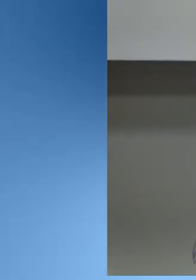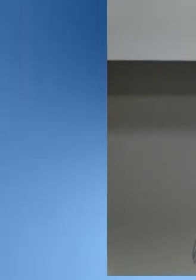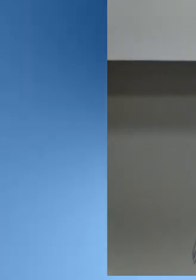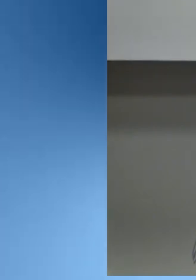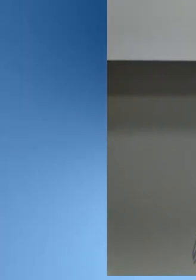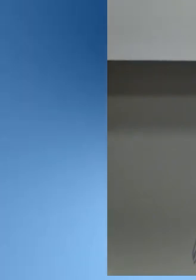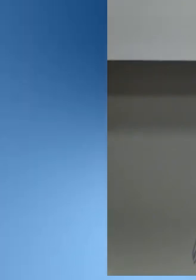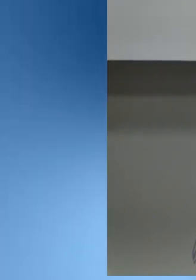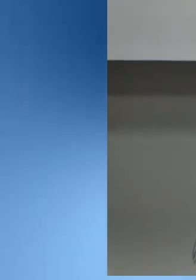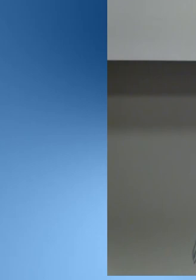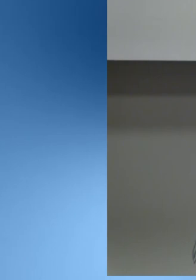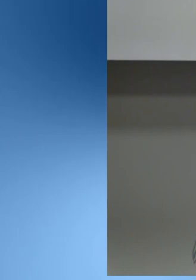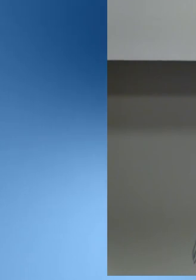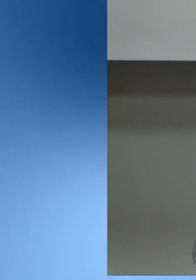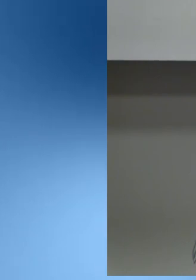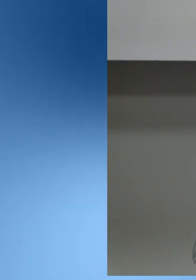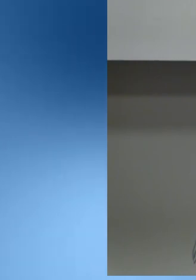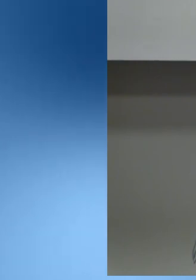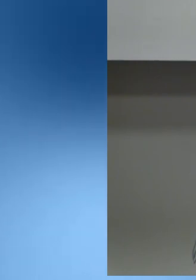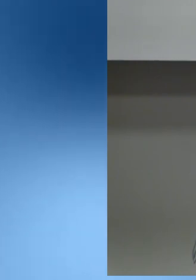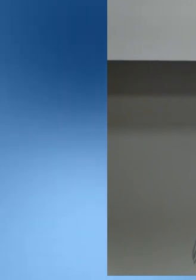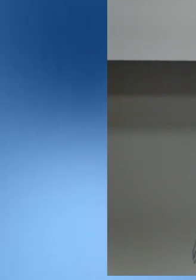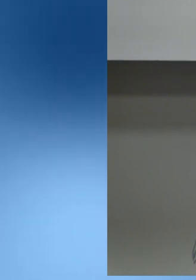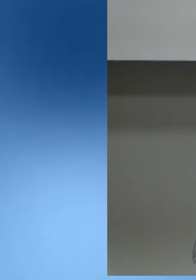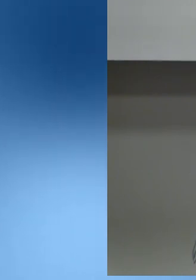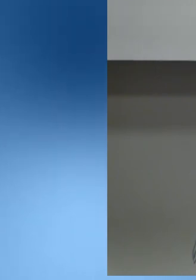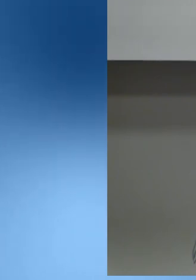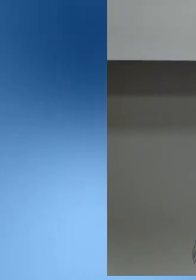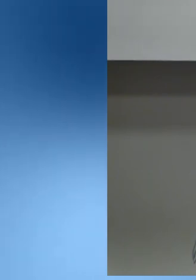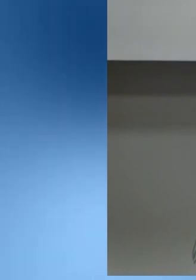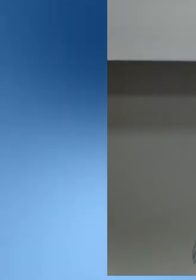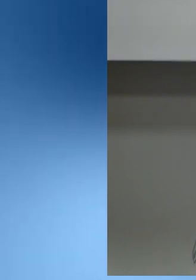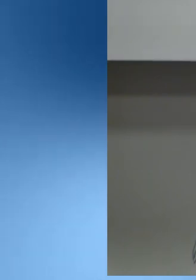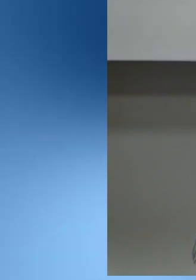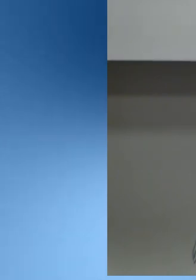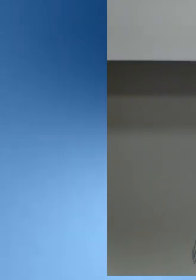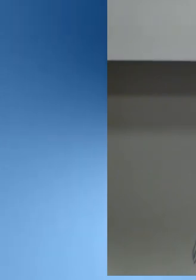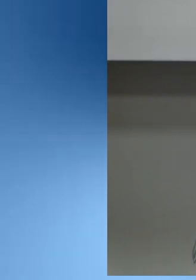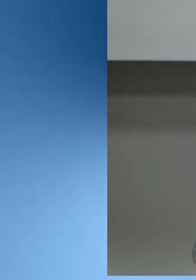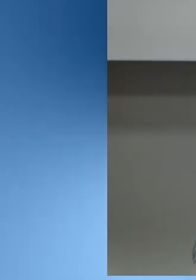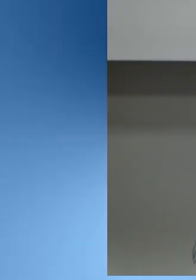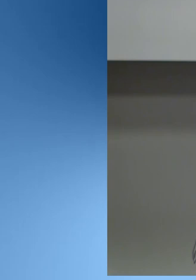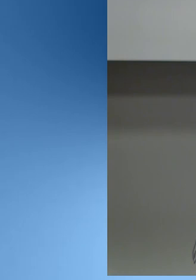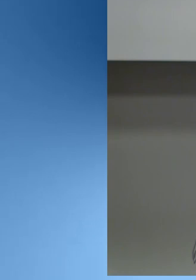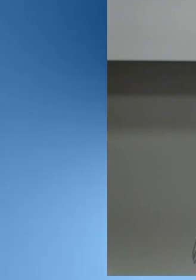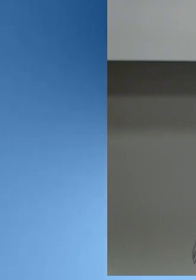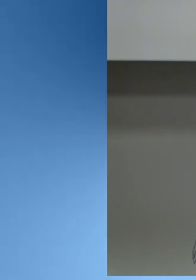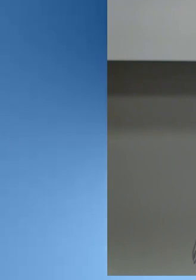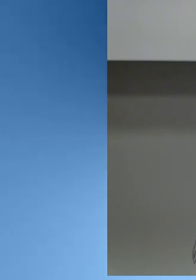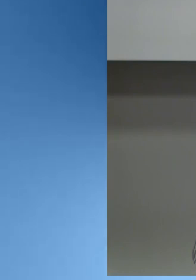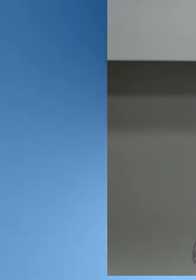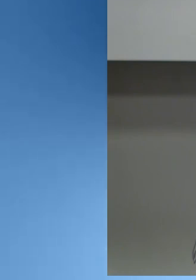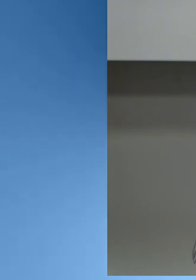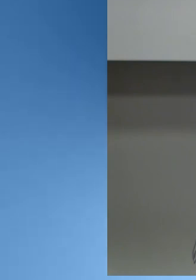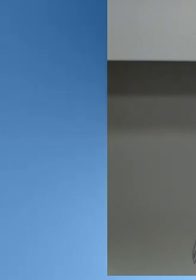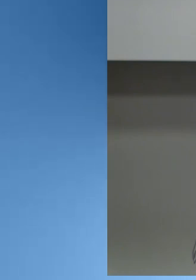pour les services c'est pas forcément facile pour les élus c'est aussi poser une demi-journée de plus hein donc ça c'est pas forcément facile aussi pour ceux qui